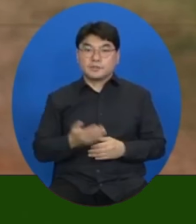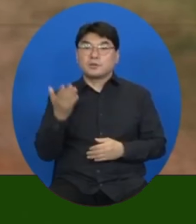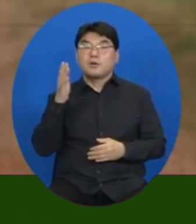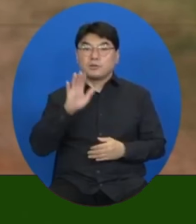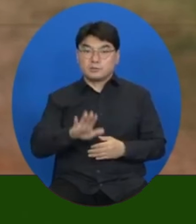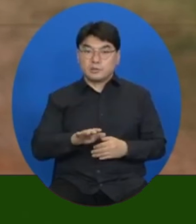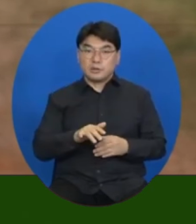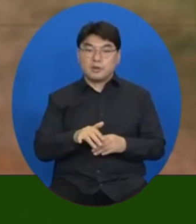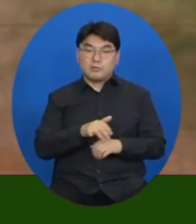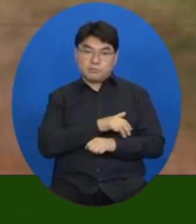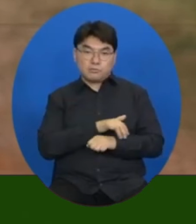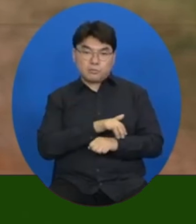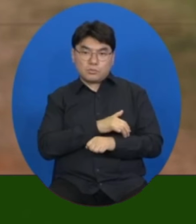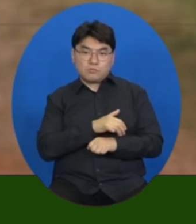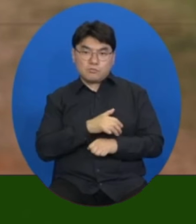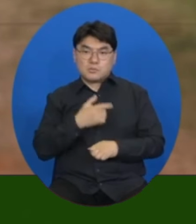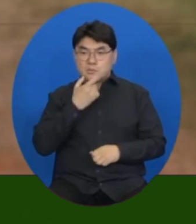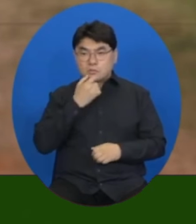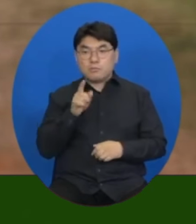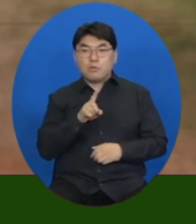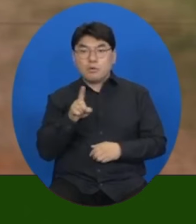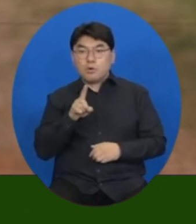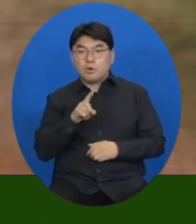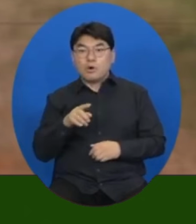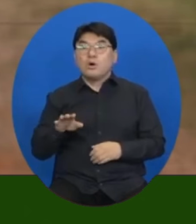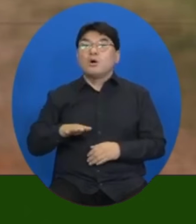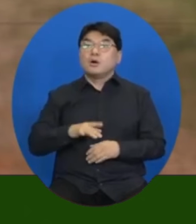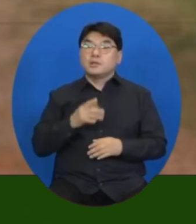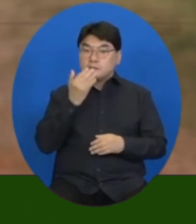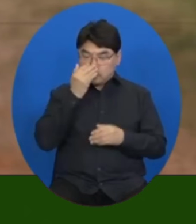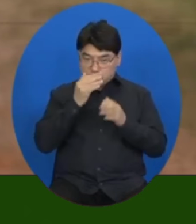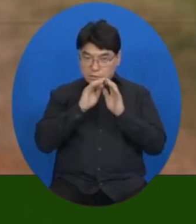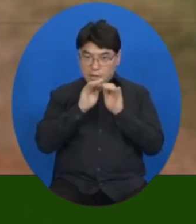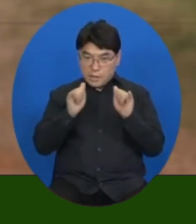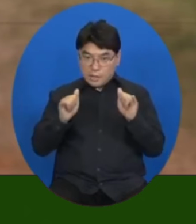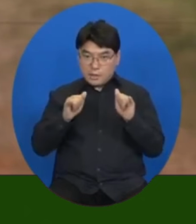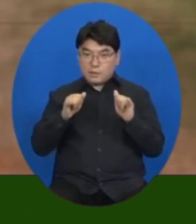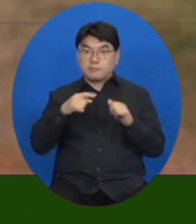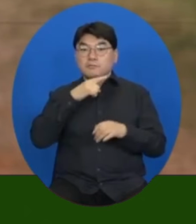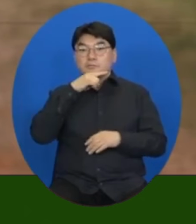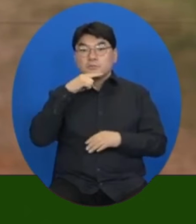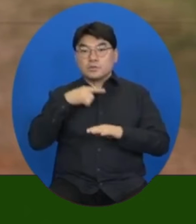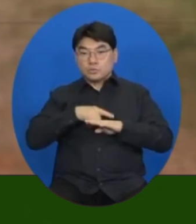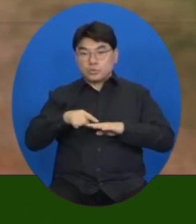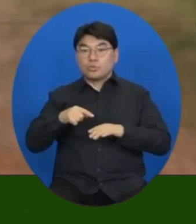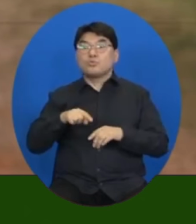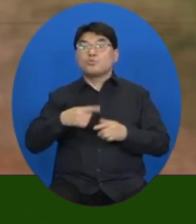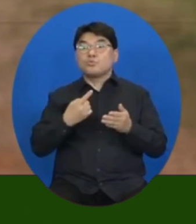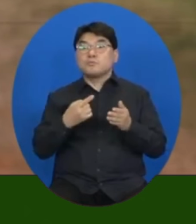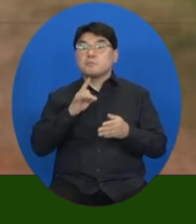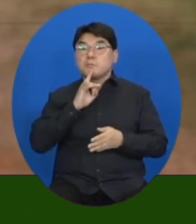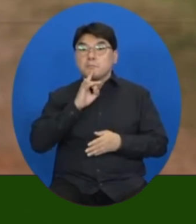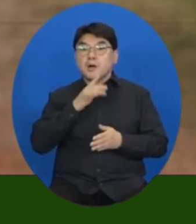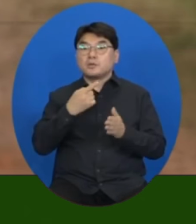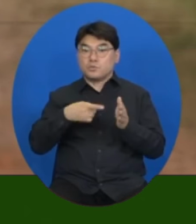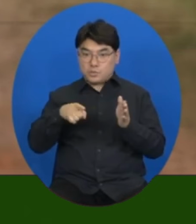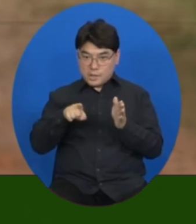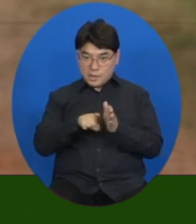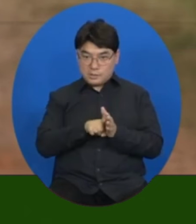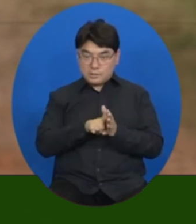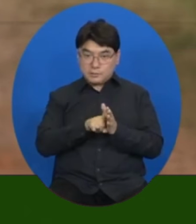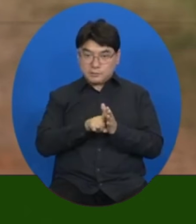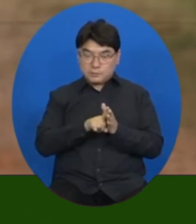우리 민족만을 위한 메시아 합니다 근데 지금 뭐라 그래요 우리 민족만이 아니고 모든